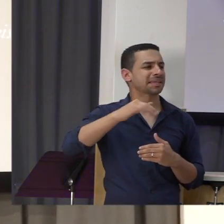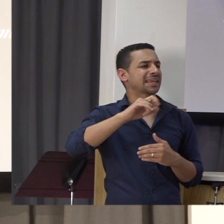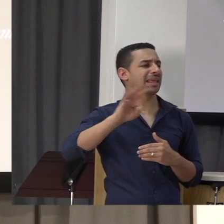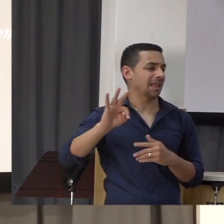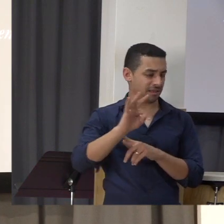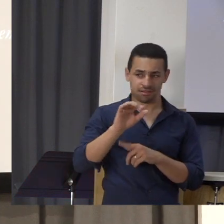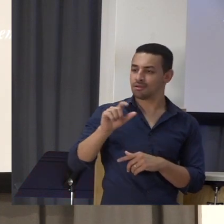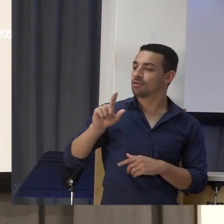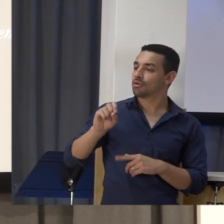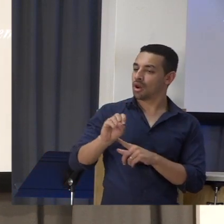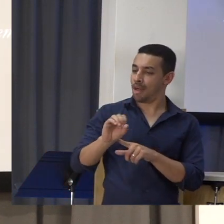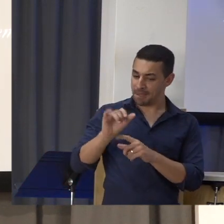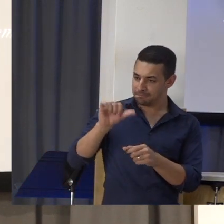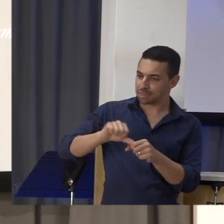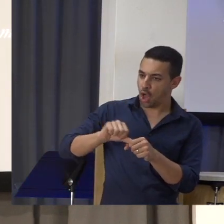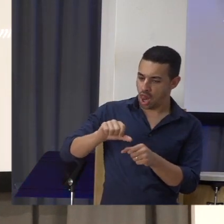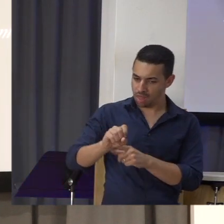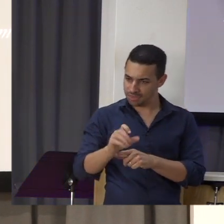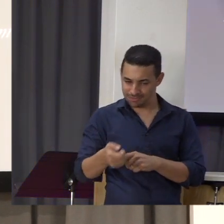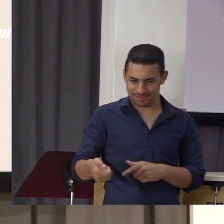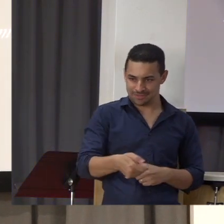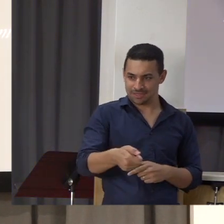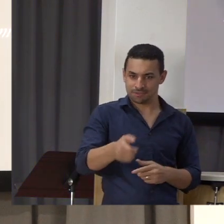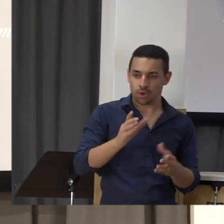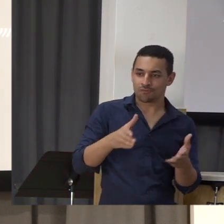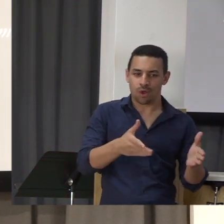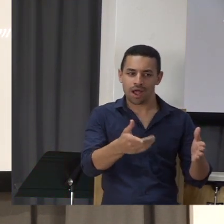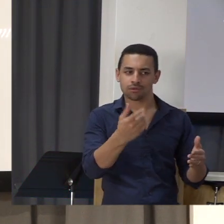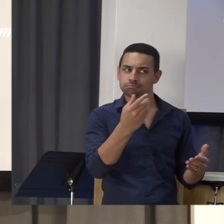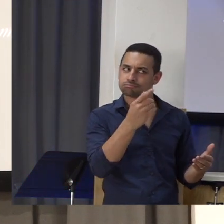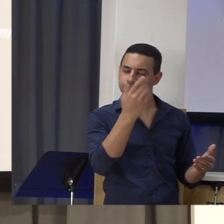pétrole ne te montrera pas où se trouve Bourgonel, n'est-ce pas?